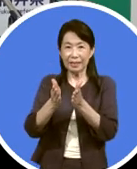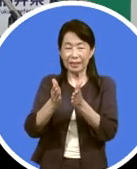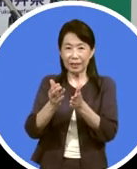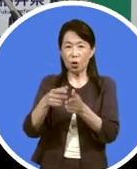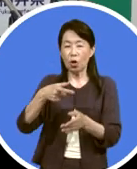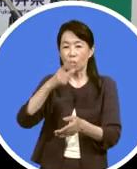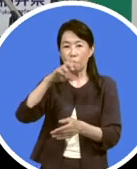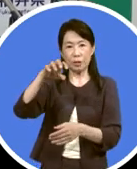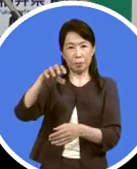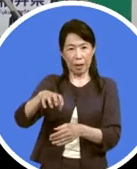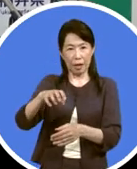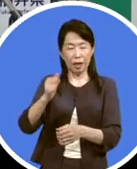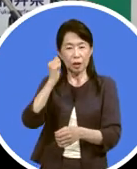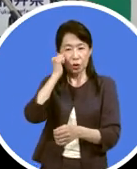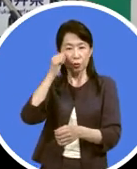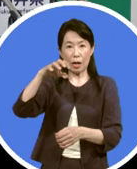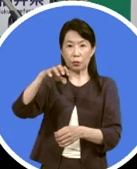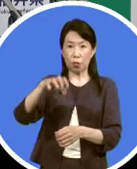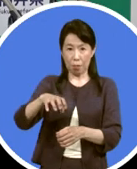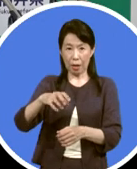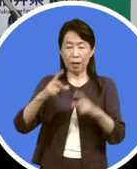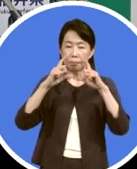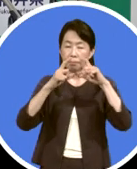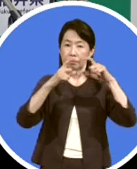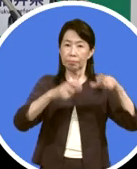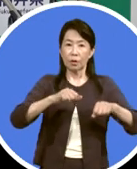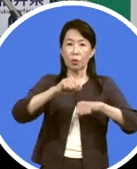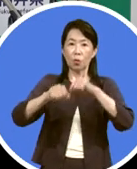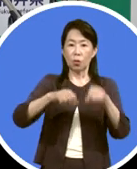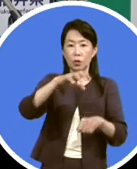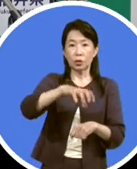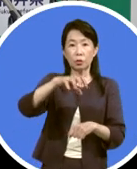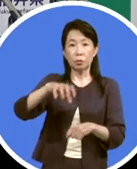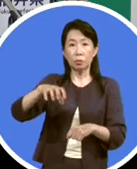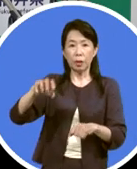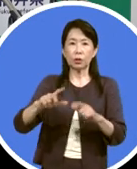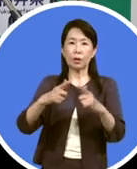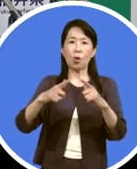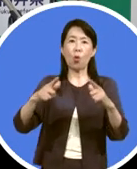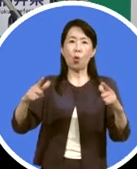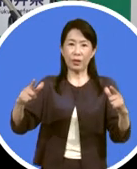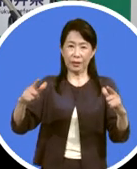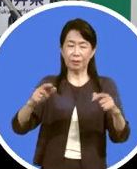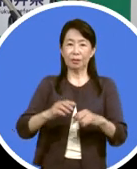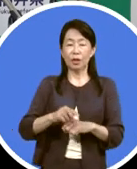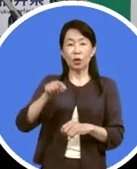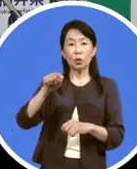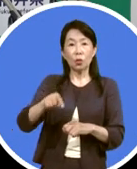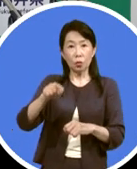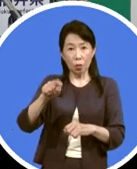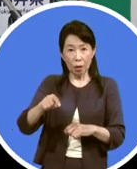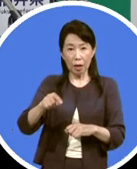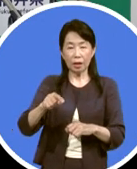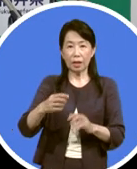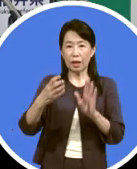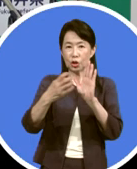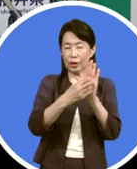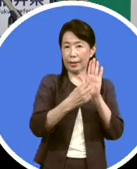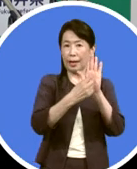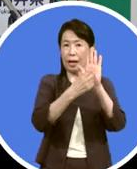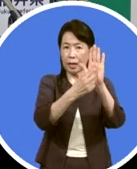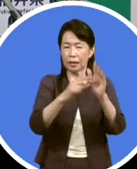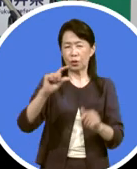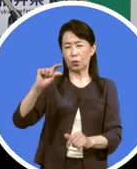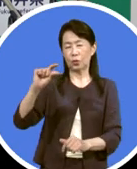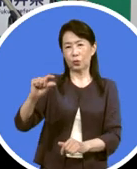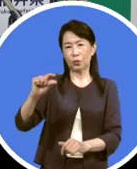とか宿泊施設マスクを外して行動するようなお店が多いわけですけれどもこういったところまだ4分の1から5分の